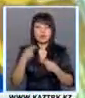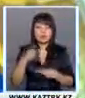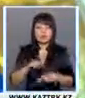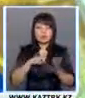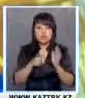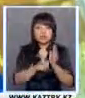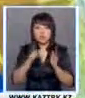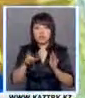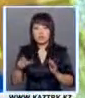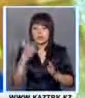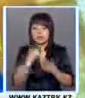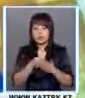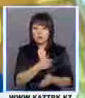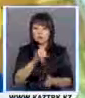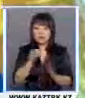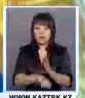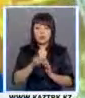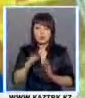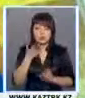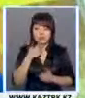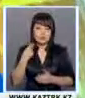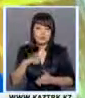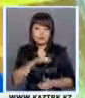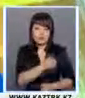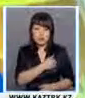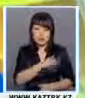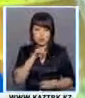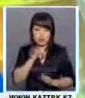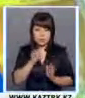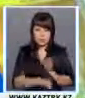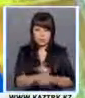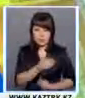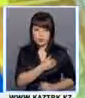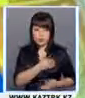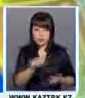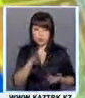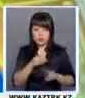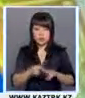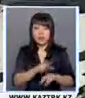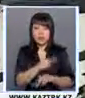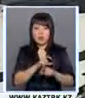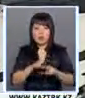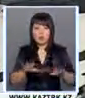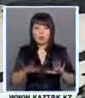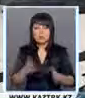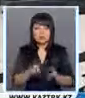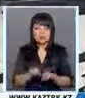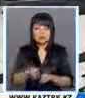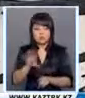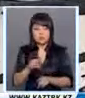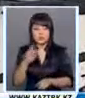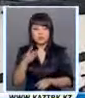адам өздеріне қол жұмсамақ болған. Олардың бәрі облыстық ауруханаға жеткізіліп, тиісті көмек көрсетілді. Қазір жазасын өтеушілердің